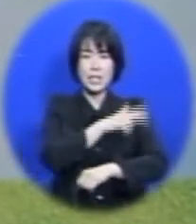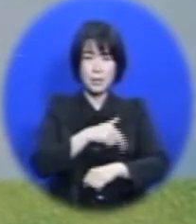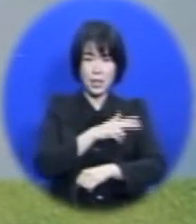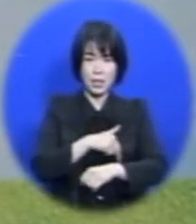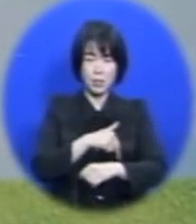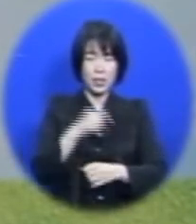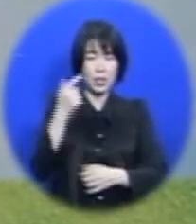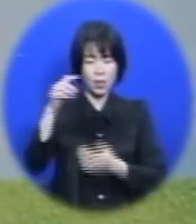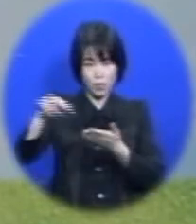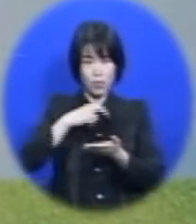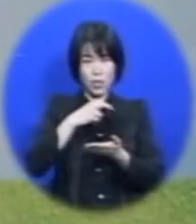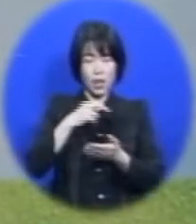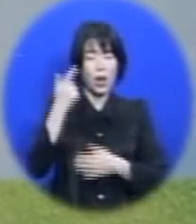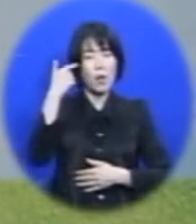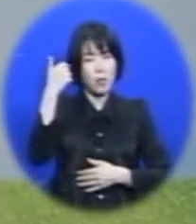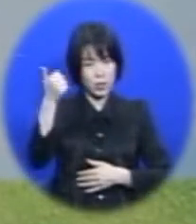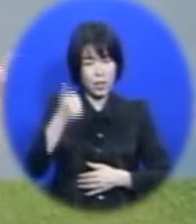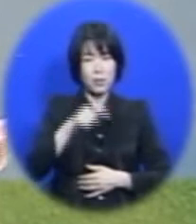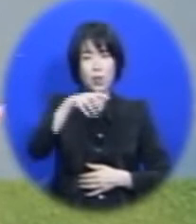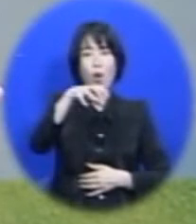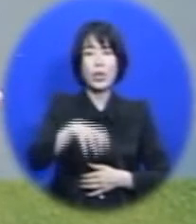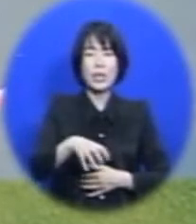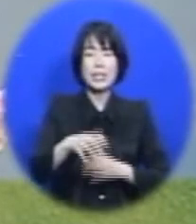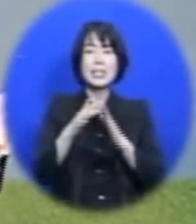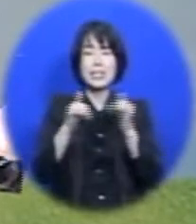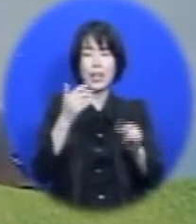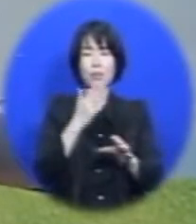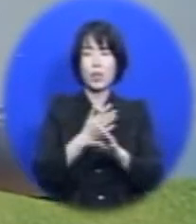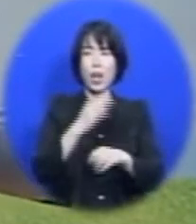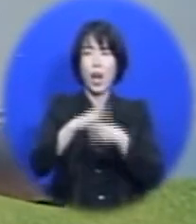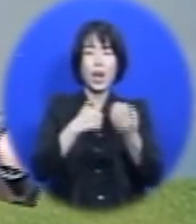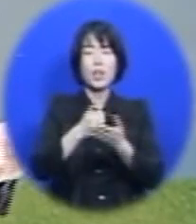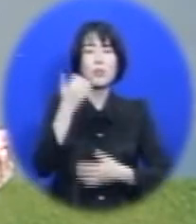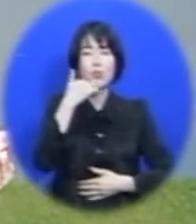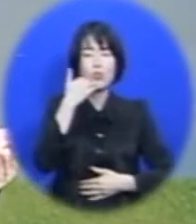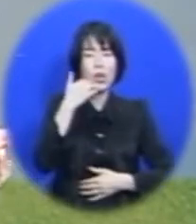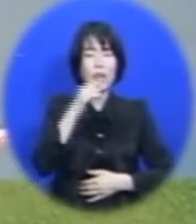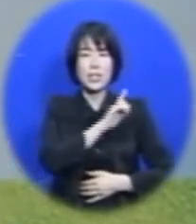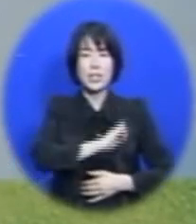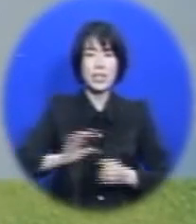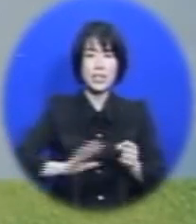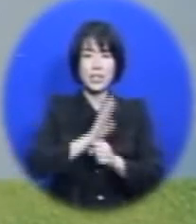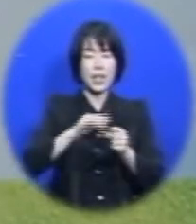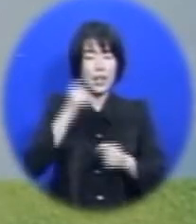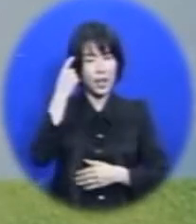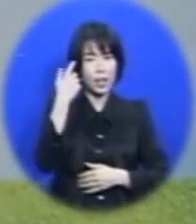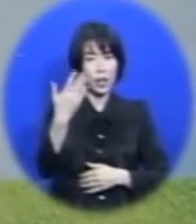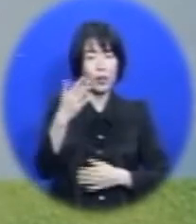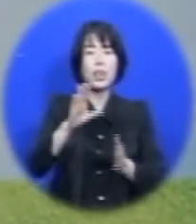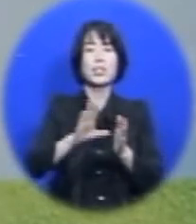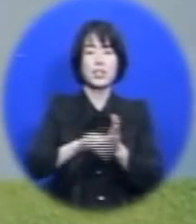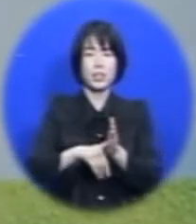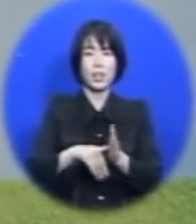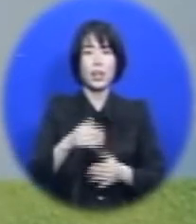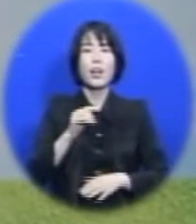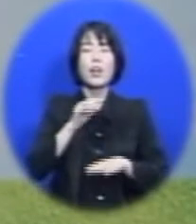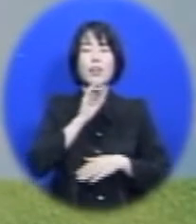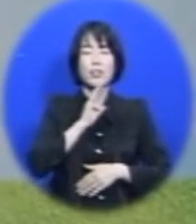때. 목사님께서 여기 있는 사람 중에 하나님이 누가 가장 사랑하실까요? 그러는데 그만